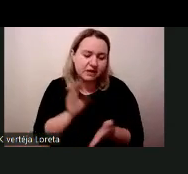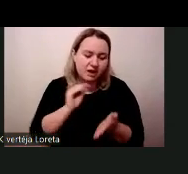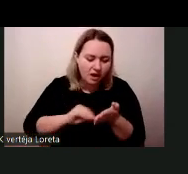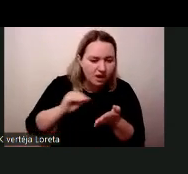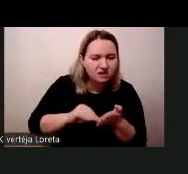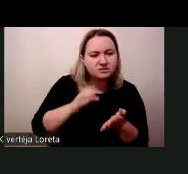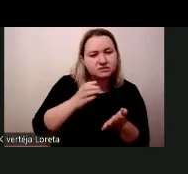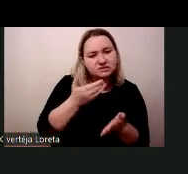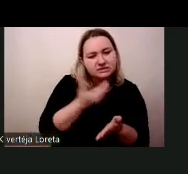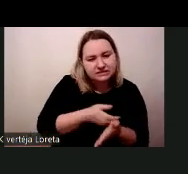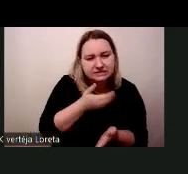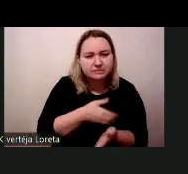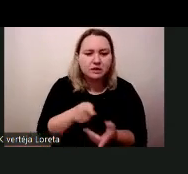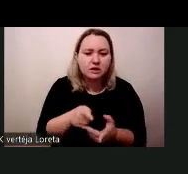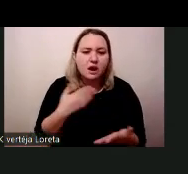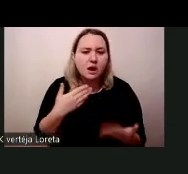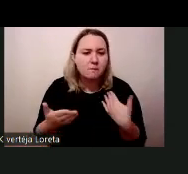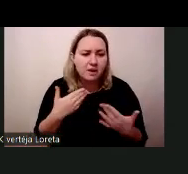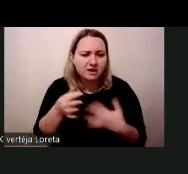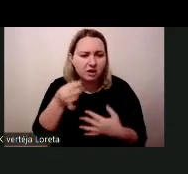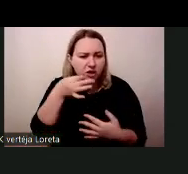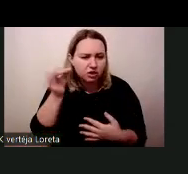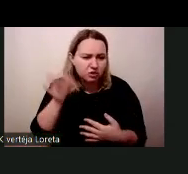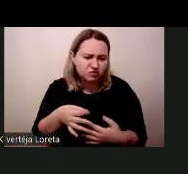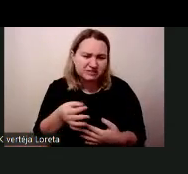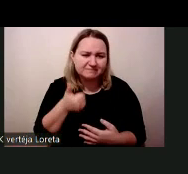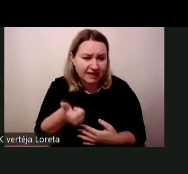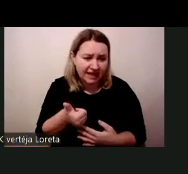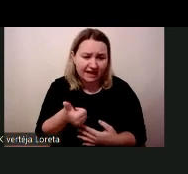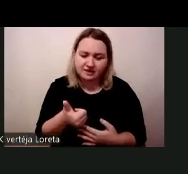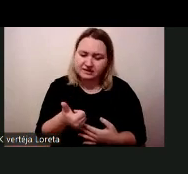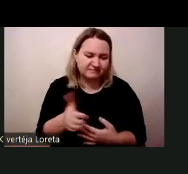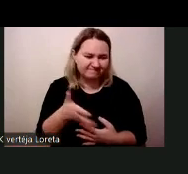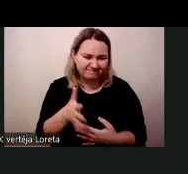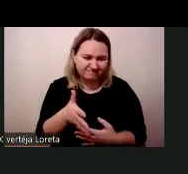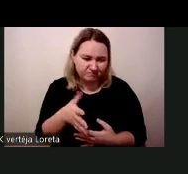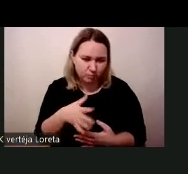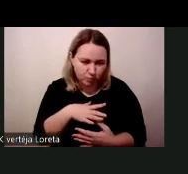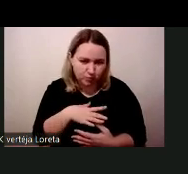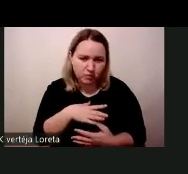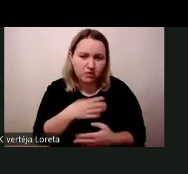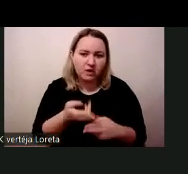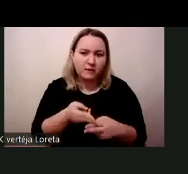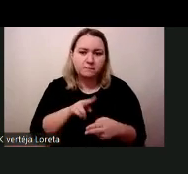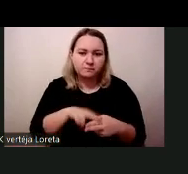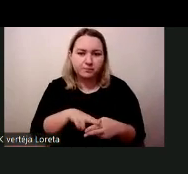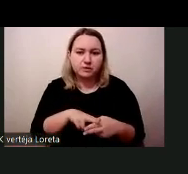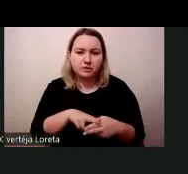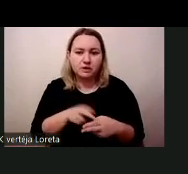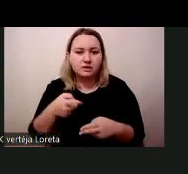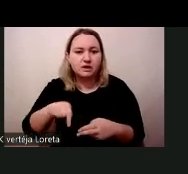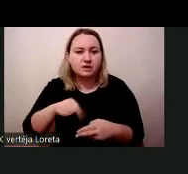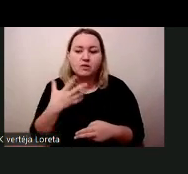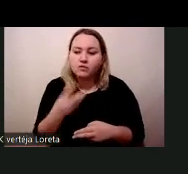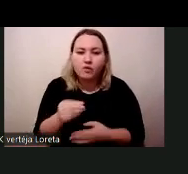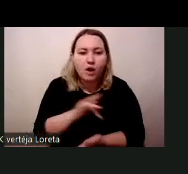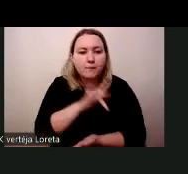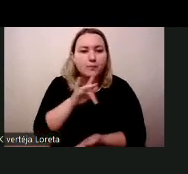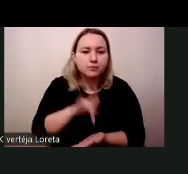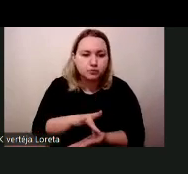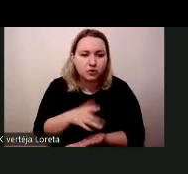turėjo silpnus bendravimo įgūdžius. Ir veikiausiai dėl to, iš kur jie kilė, dėl